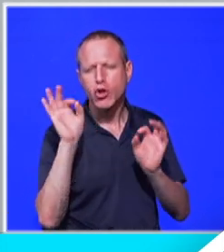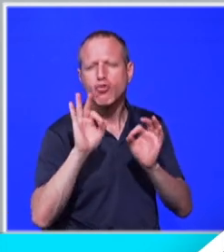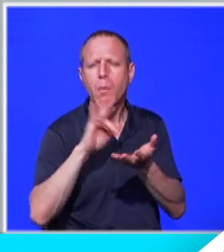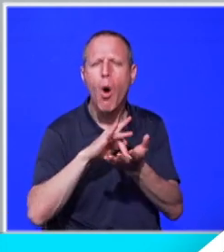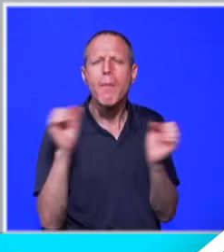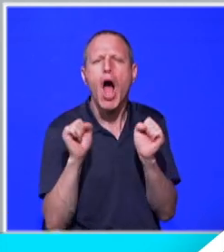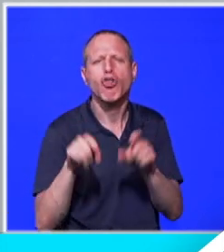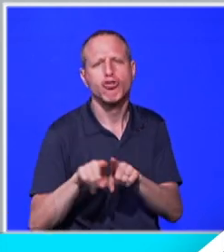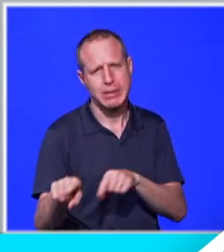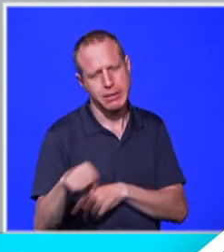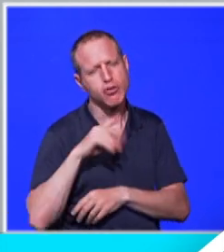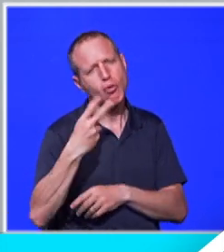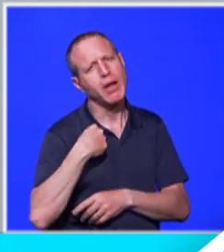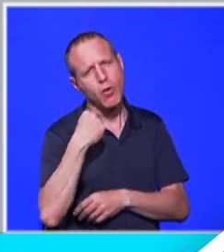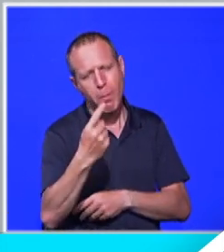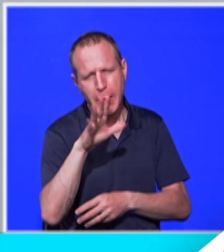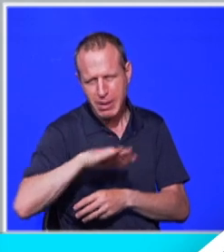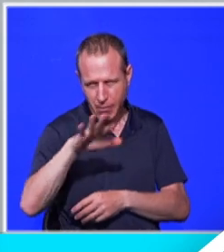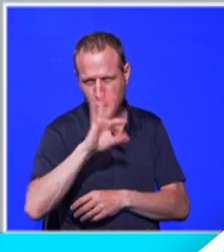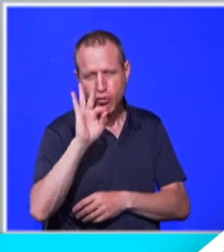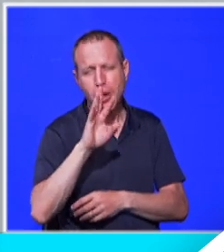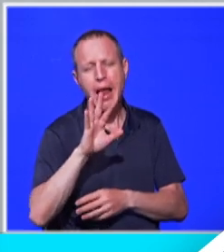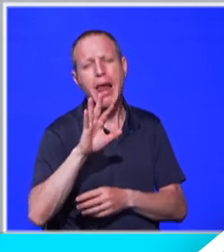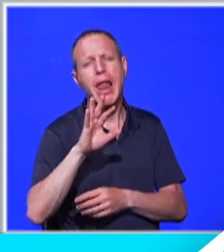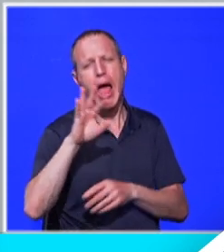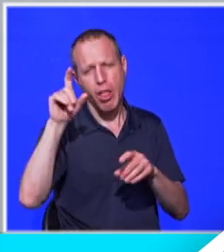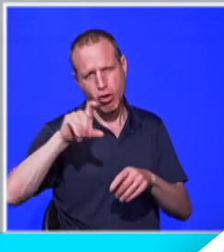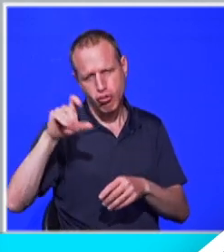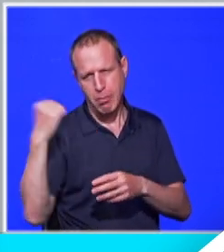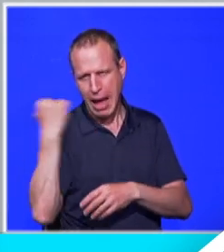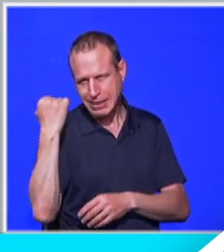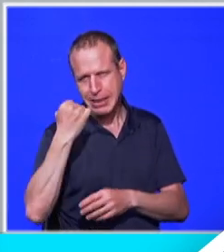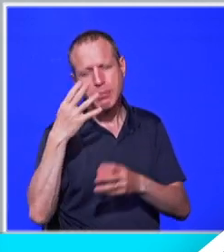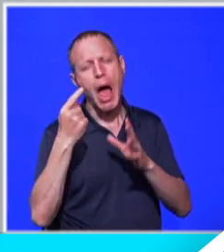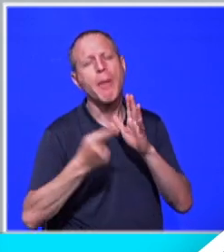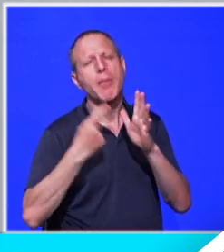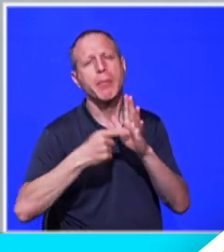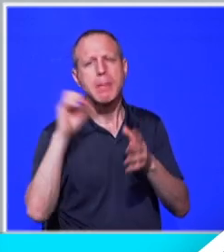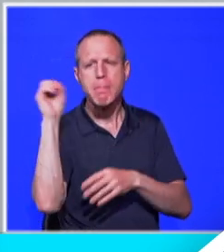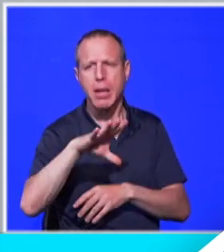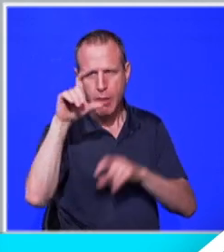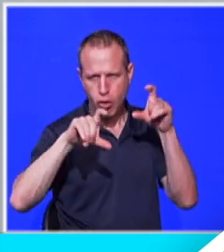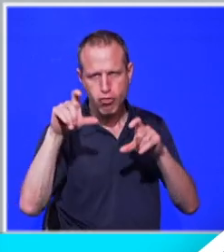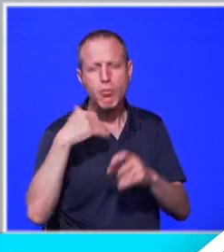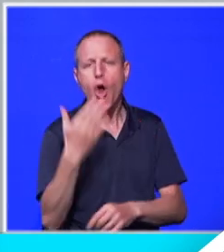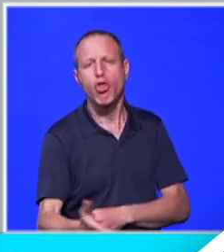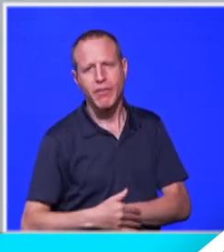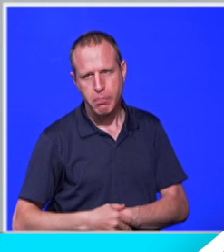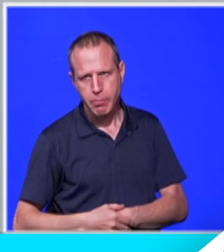כזה. אבל שוב אני אומר, מסביבו של אנשים חזקים, הרבה פעמים באים אנשים לא